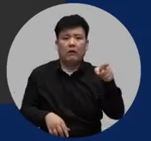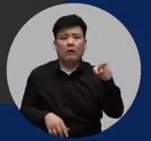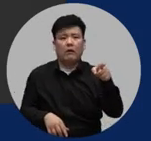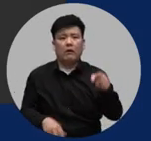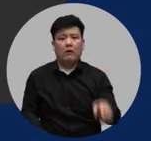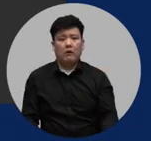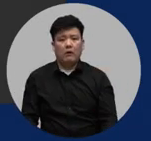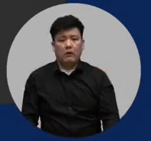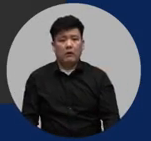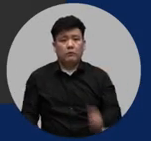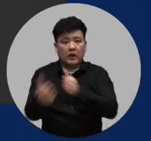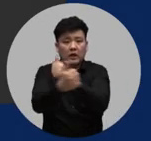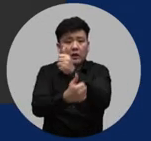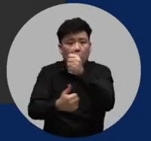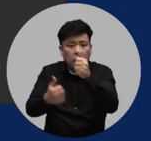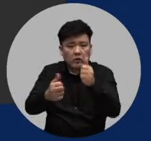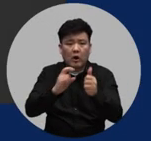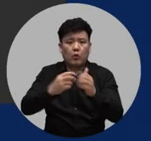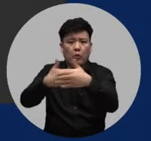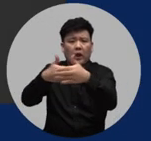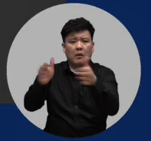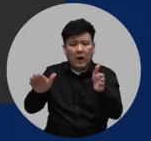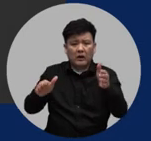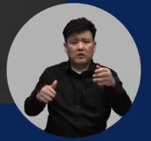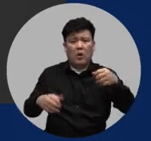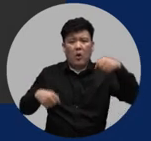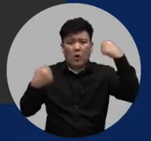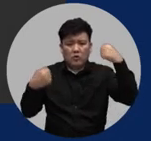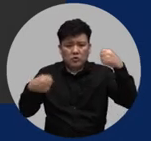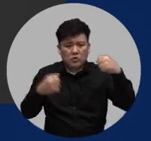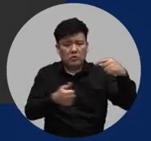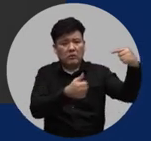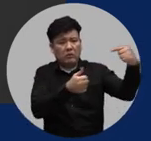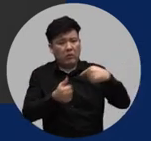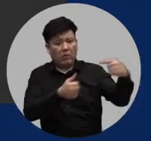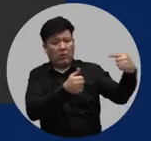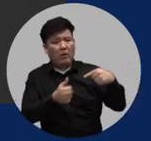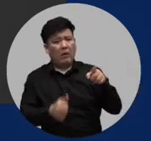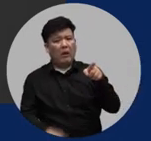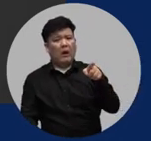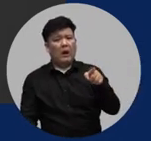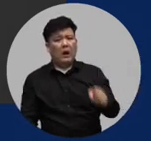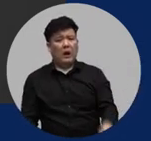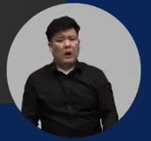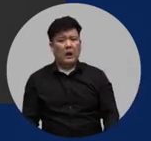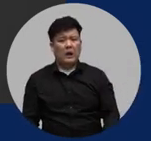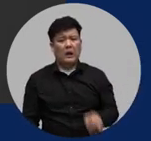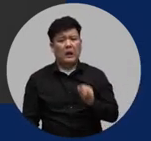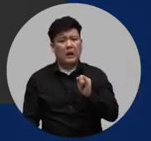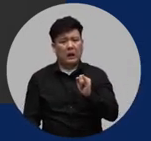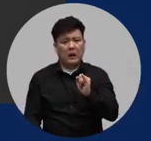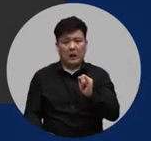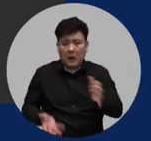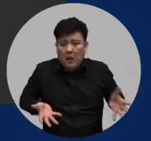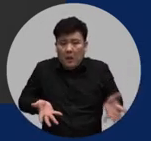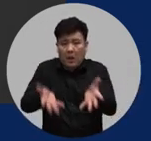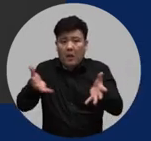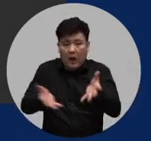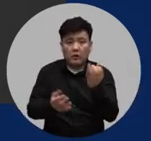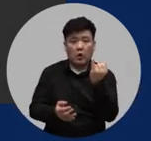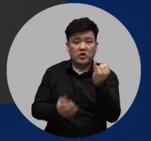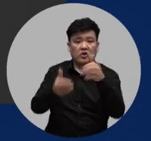있었습니다. 임원들과 노래방에서 블루스를 출 것을 강요받기도 했는데 백설이의 등을 떠민 건